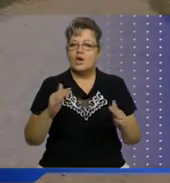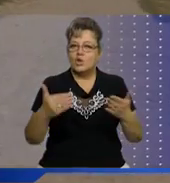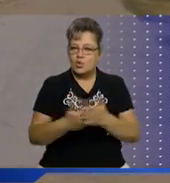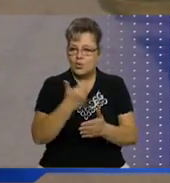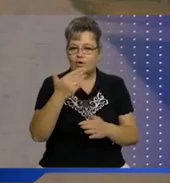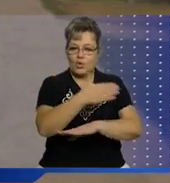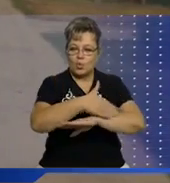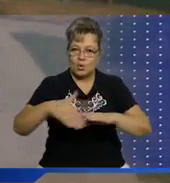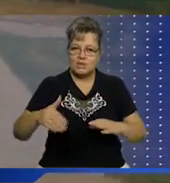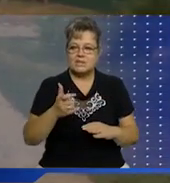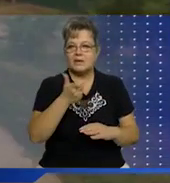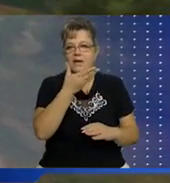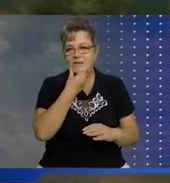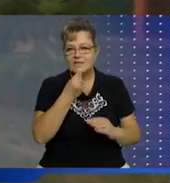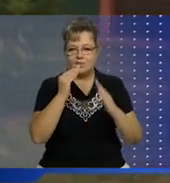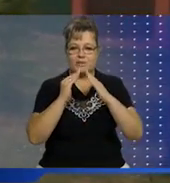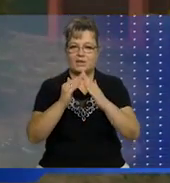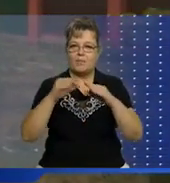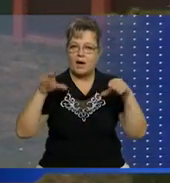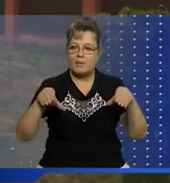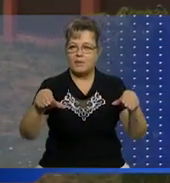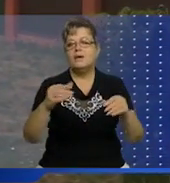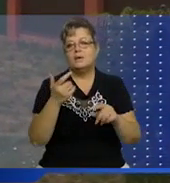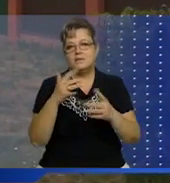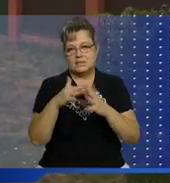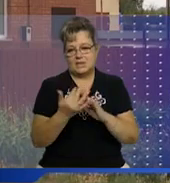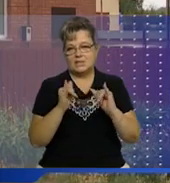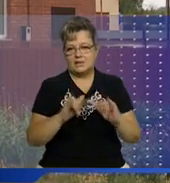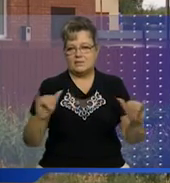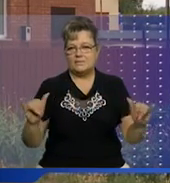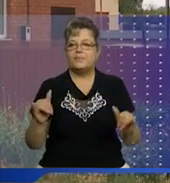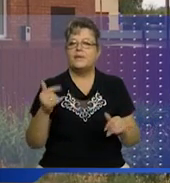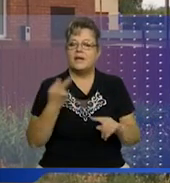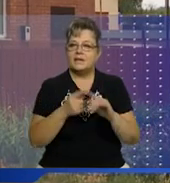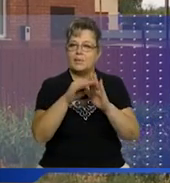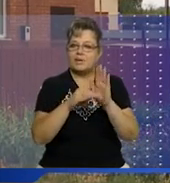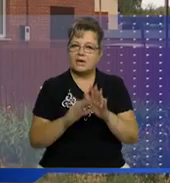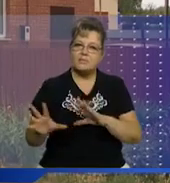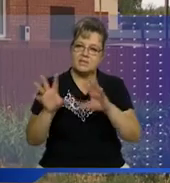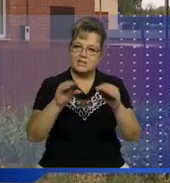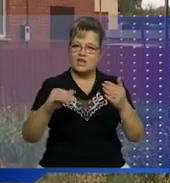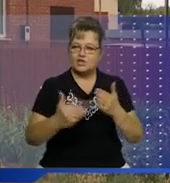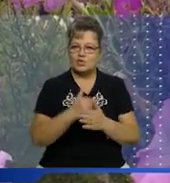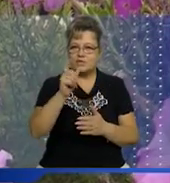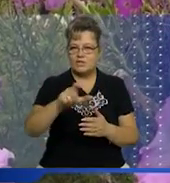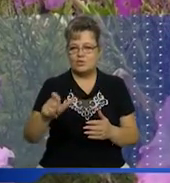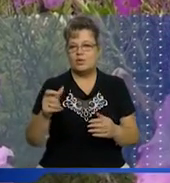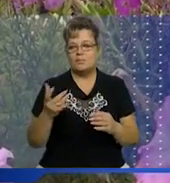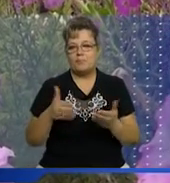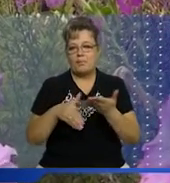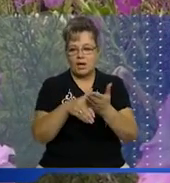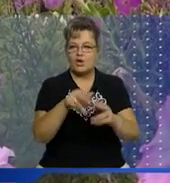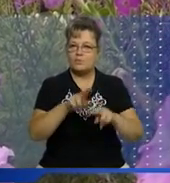площадок. Новые улицы с аккуратными домами в несколько рядов – показатель устойчивого развития сельских территорий. По этой программе сюда